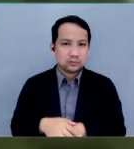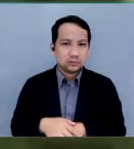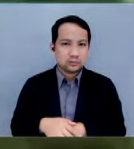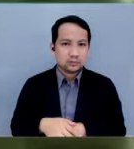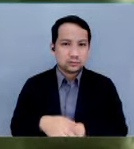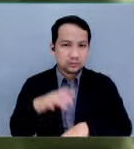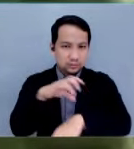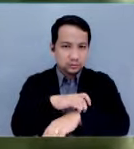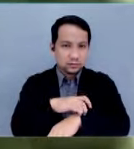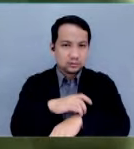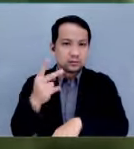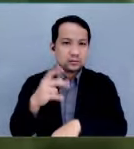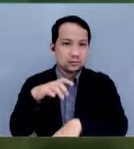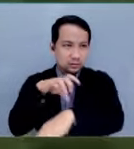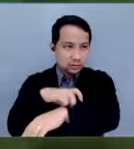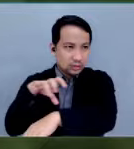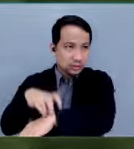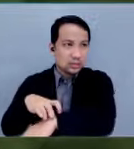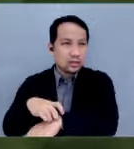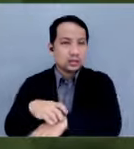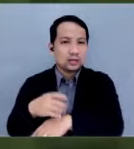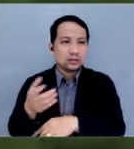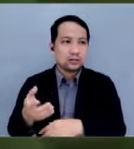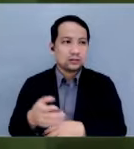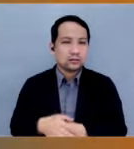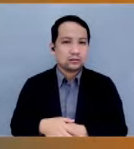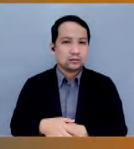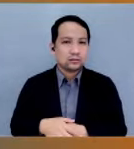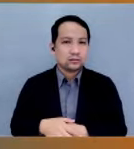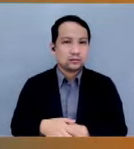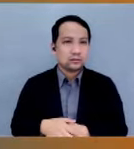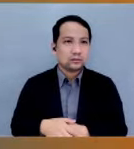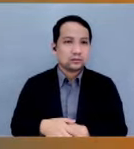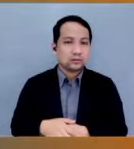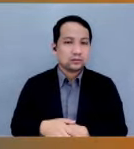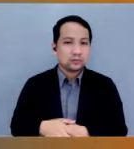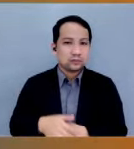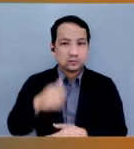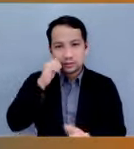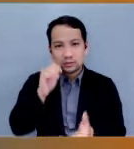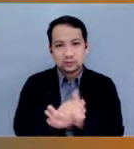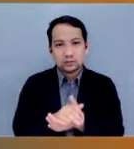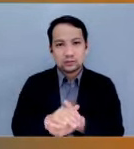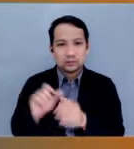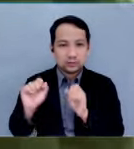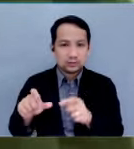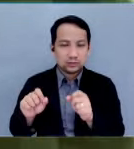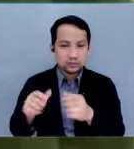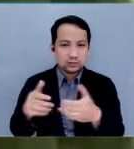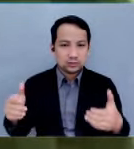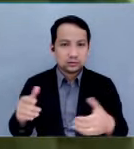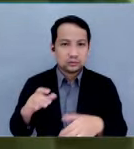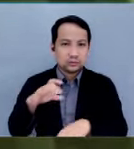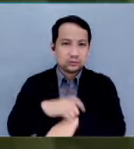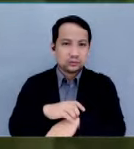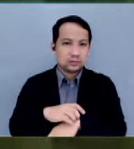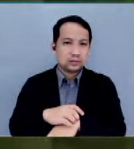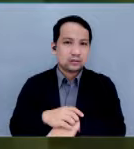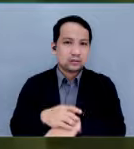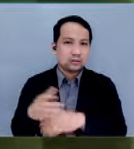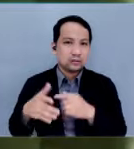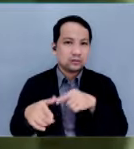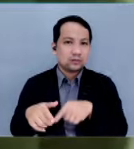nakadalawa ng kagat na siya. Tapos, muntikan pa nga yung asawa ko na nagtitinda lang doon. Nakagat na ako. Talagang wala na